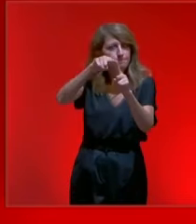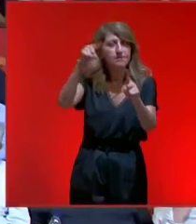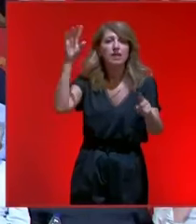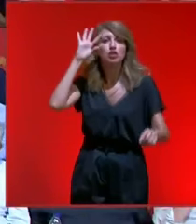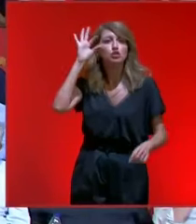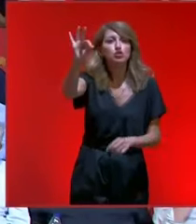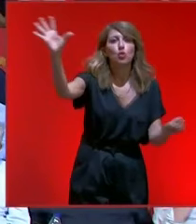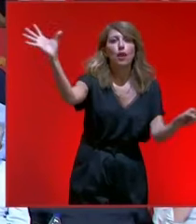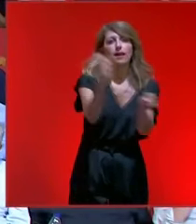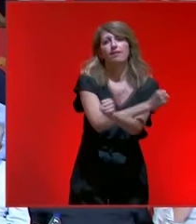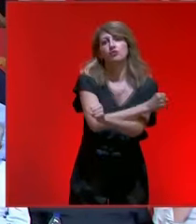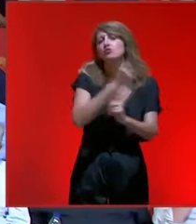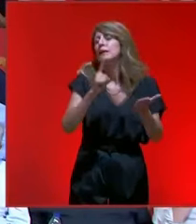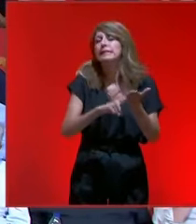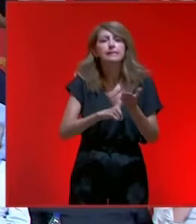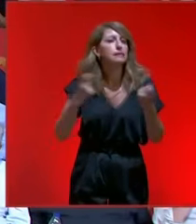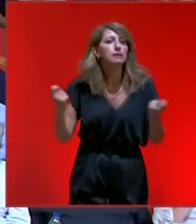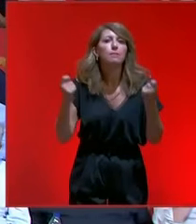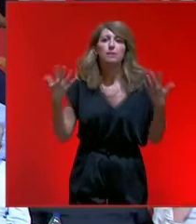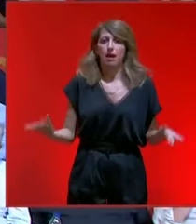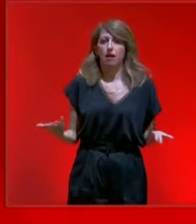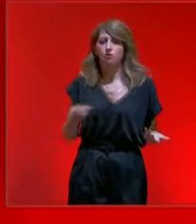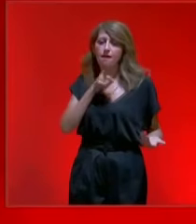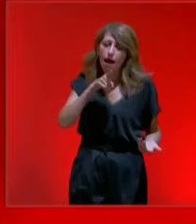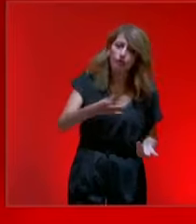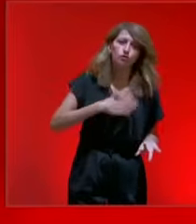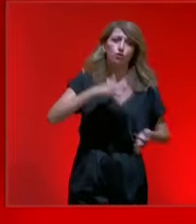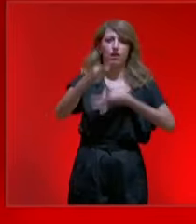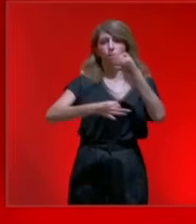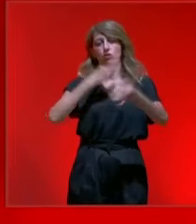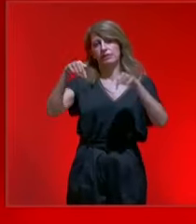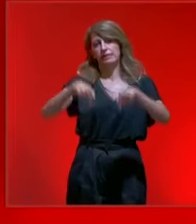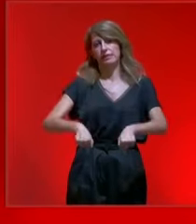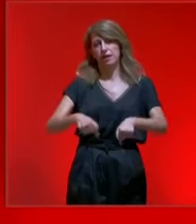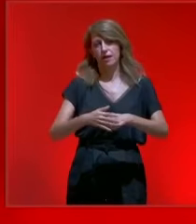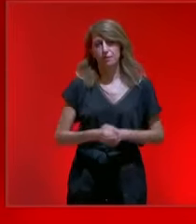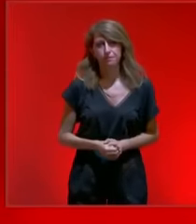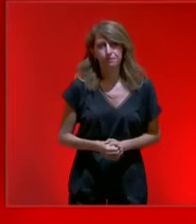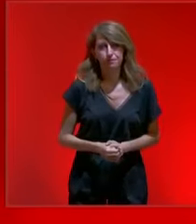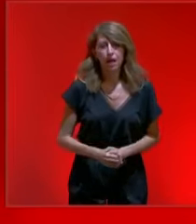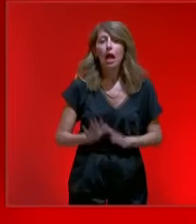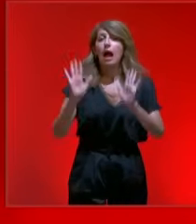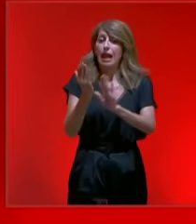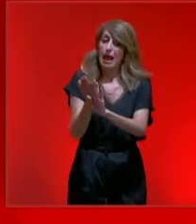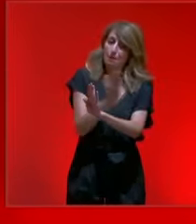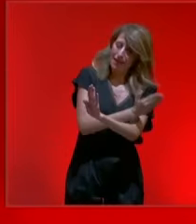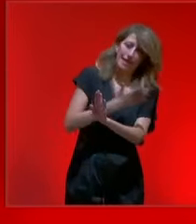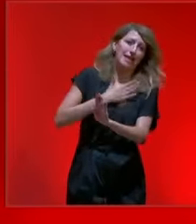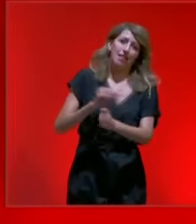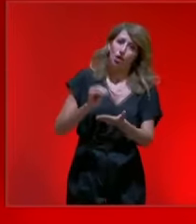Πριν περάσω σε αυτό, θα πω όμως με έμφαση ότι η κυβέρνηση της Νέας Δημοκρατίας